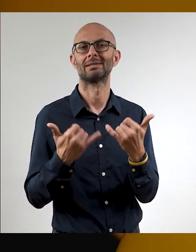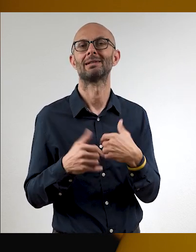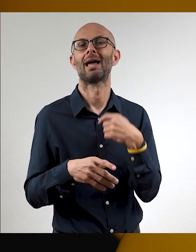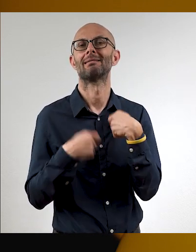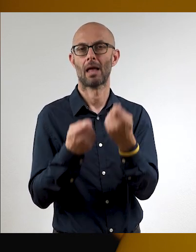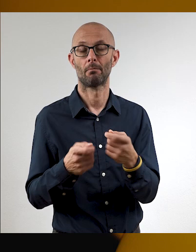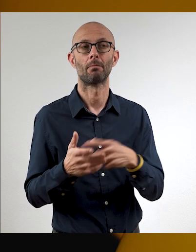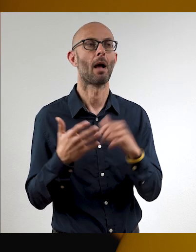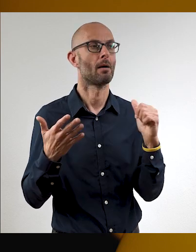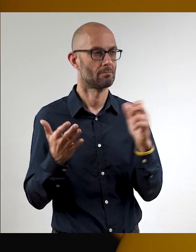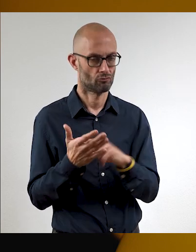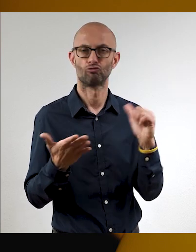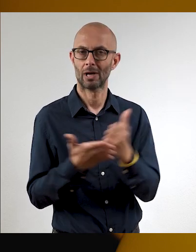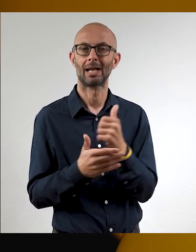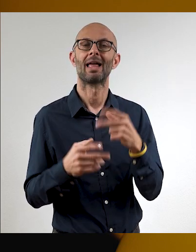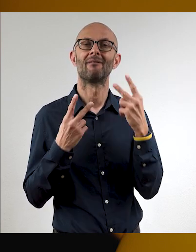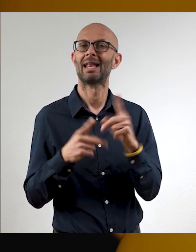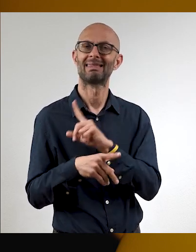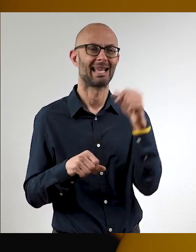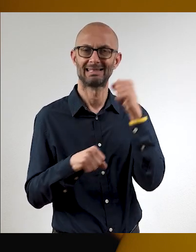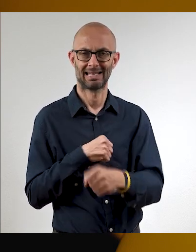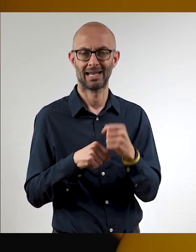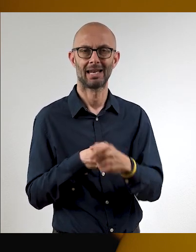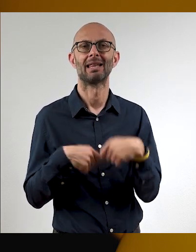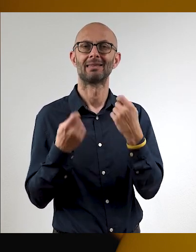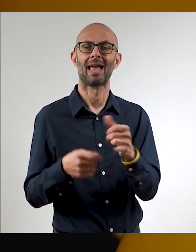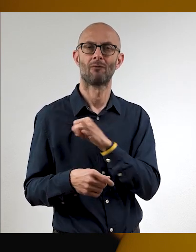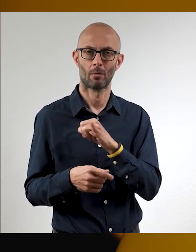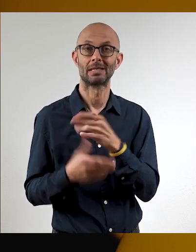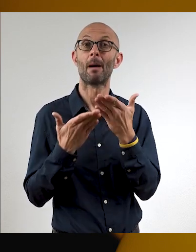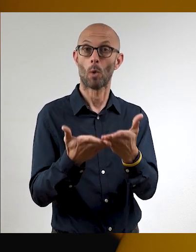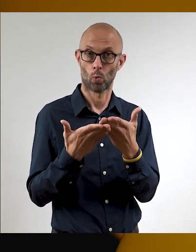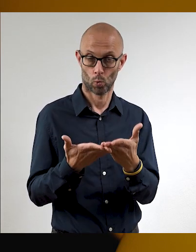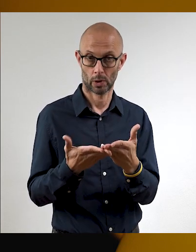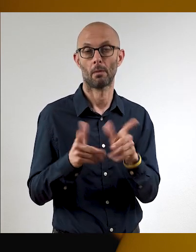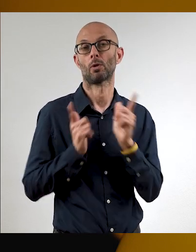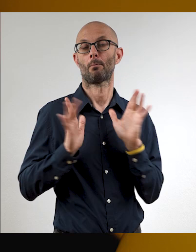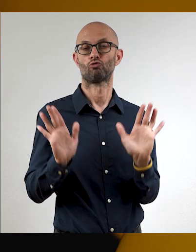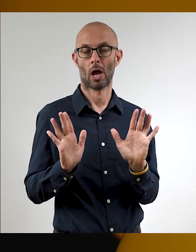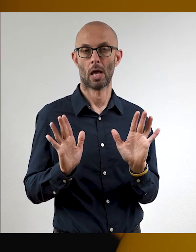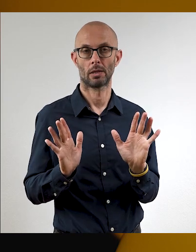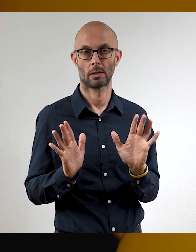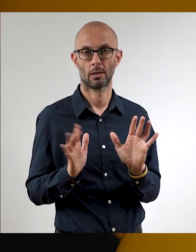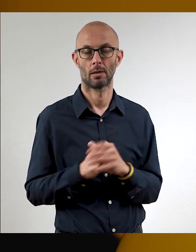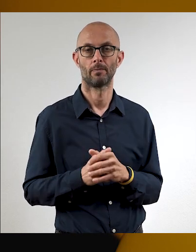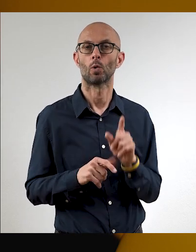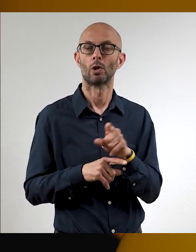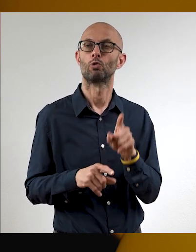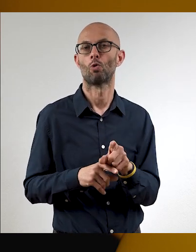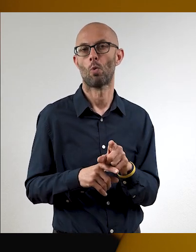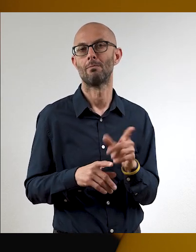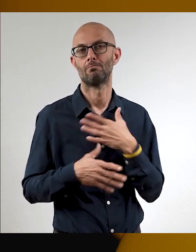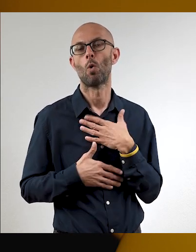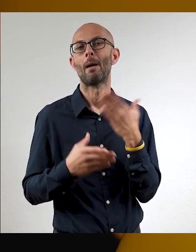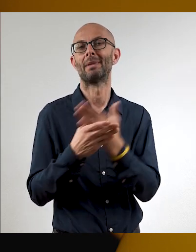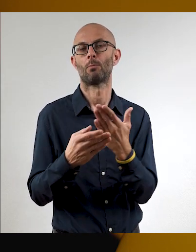zagotovijo. Pa zopet še vedno velja nesil, ne, da je informacije ponud, potem pa počakaj. Ne. Tako da to bi bilo